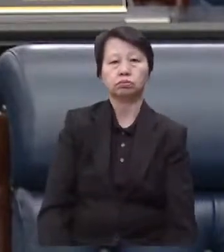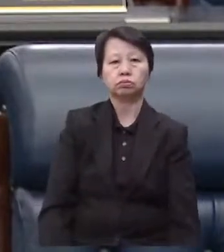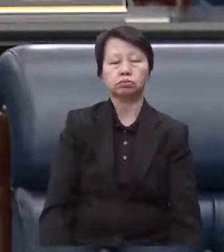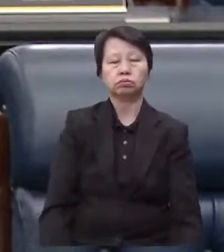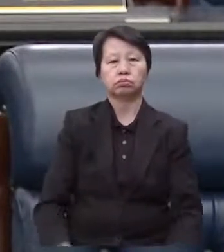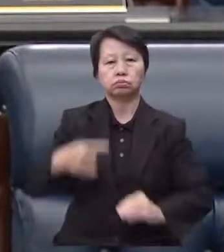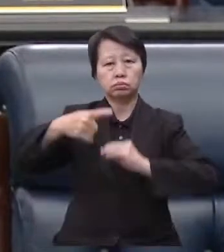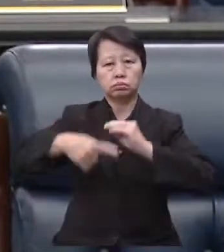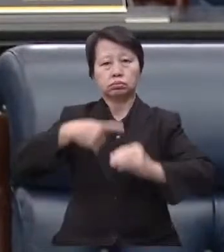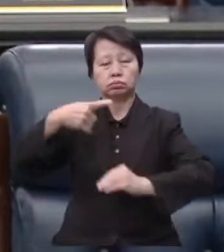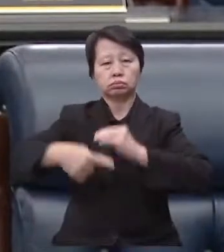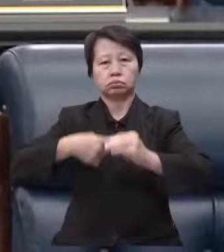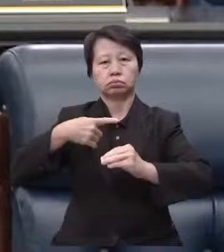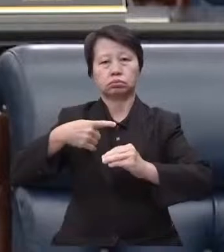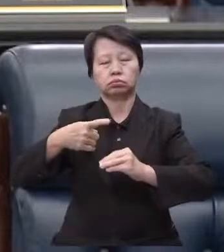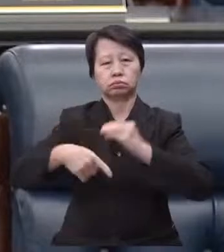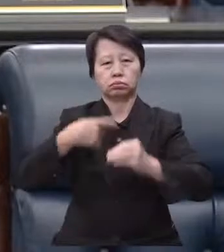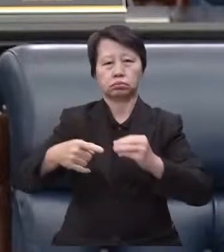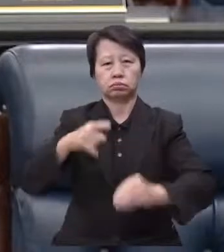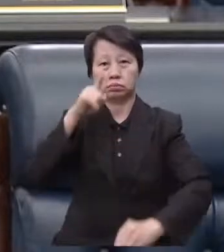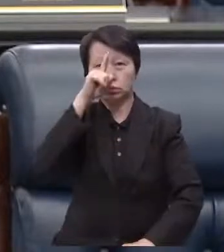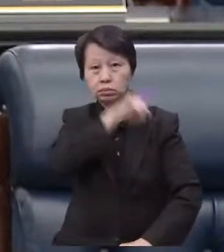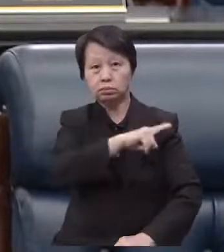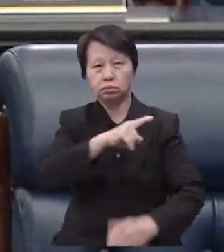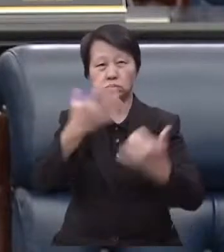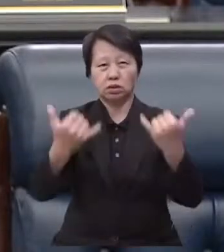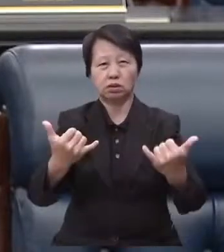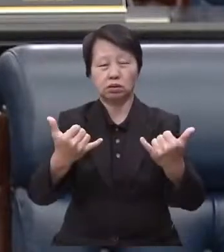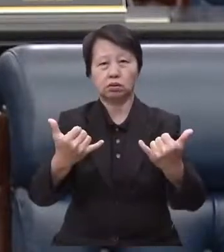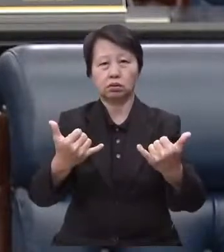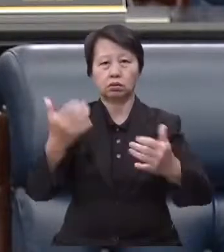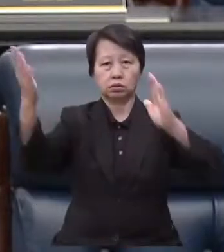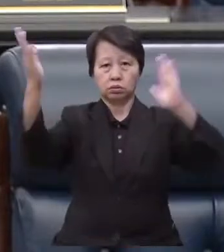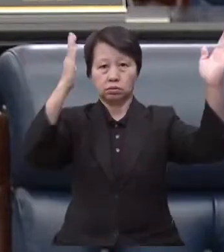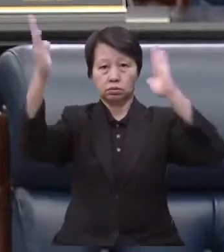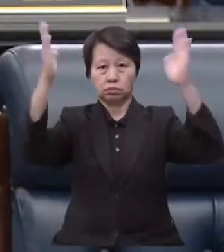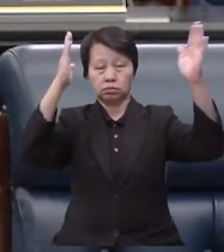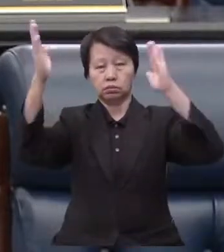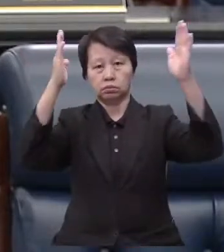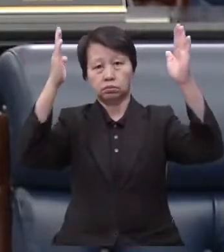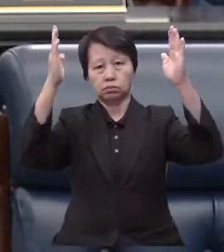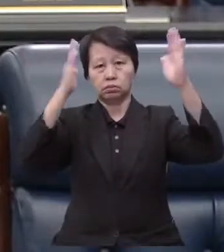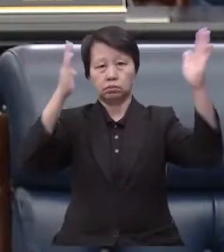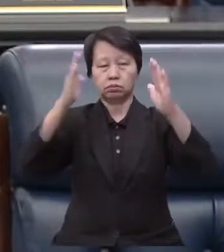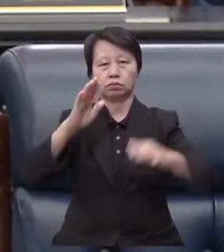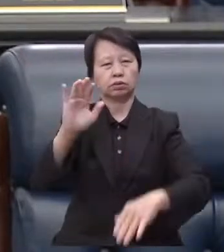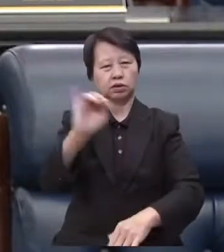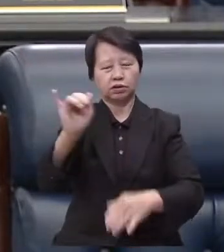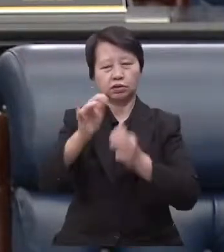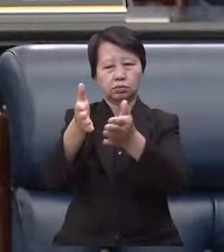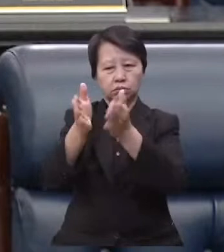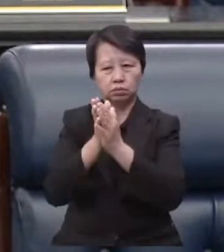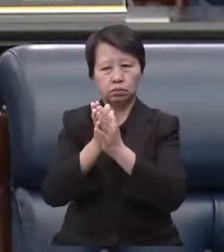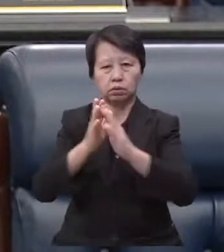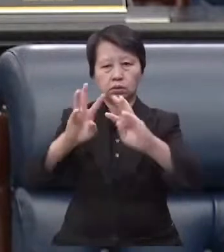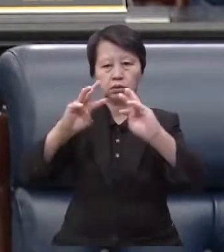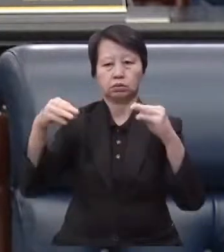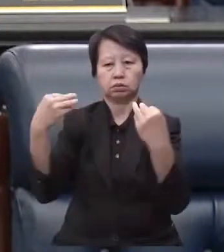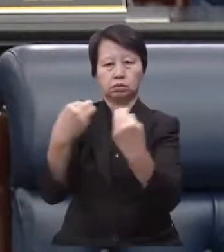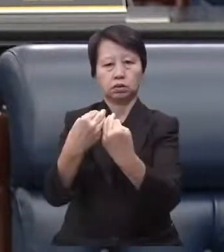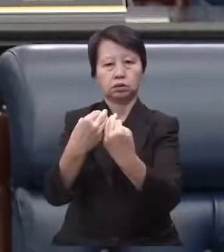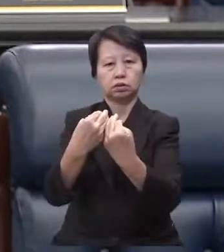Mengambil kira situasi kritikal pada masa ini, Malaysia turut menggesa masyarakat